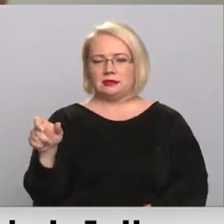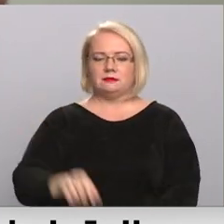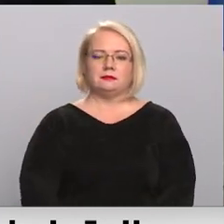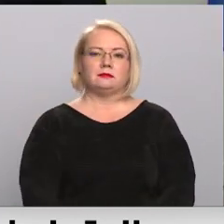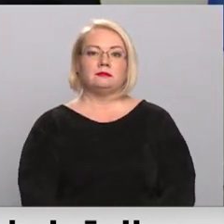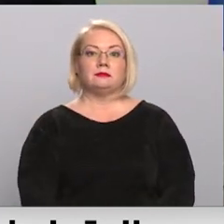Latvijas televīzija.